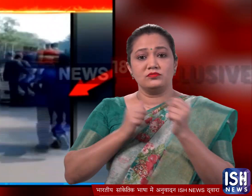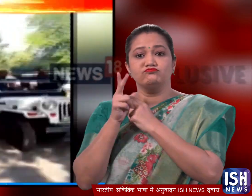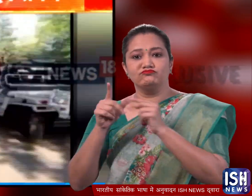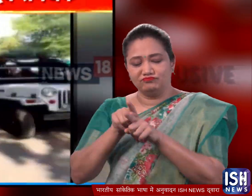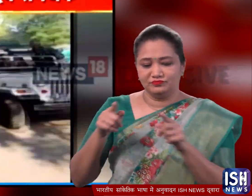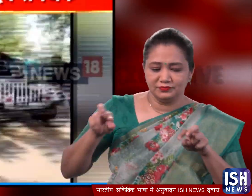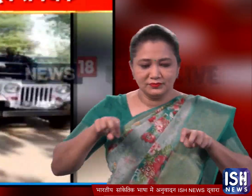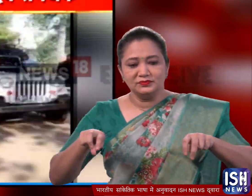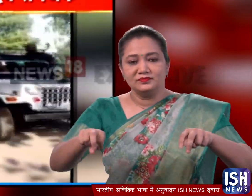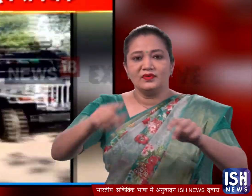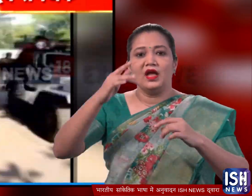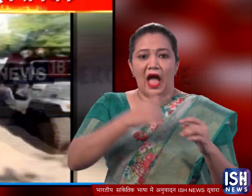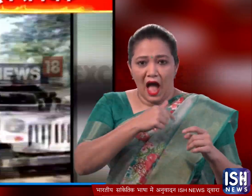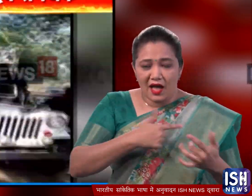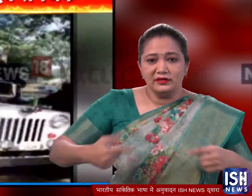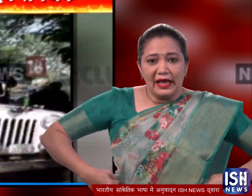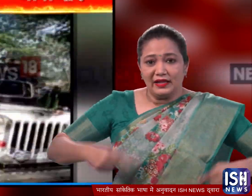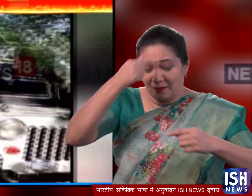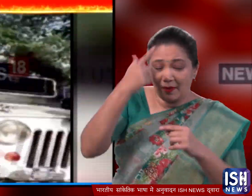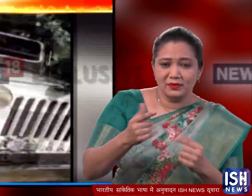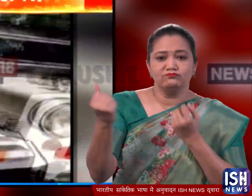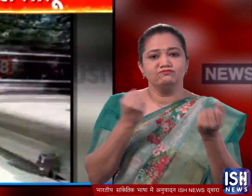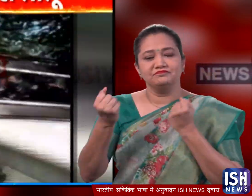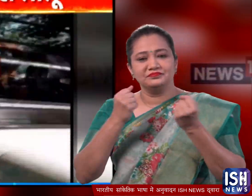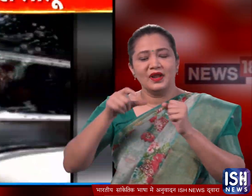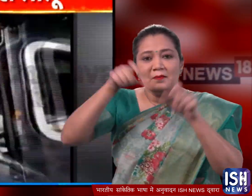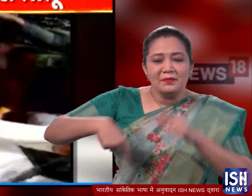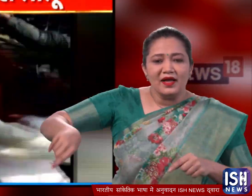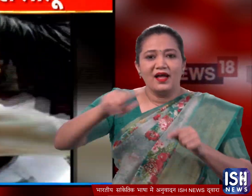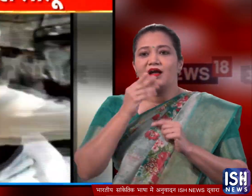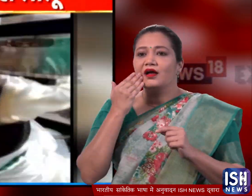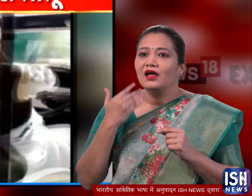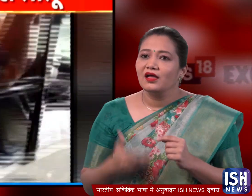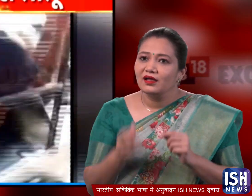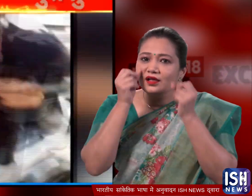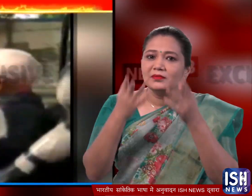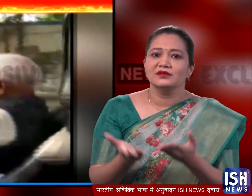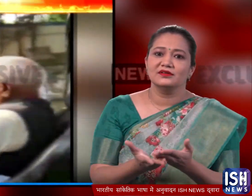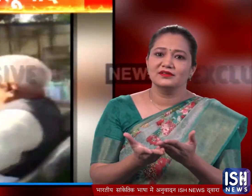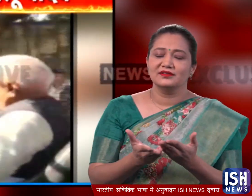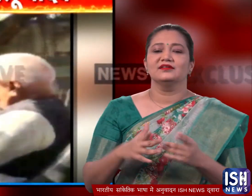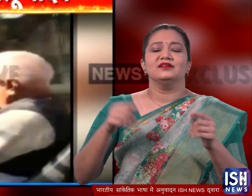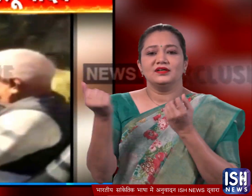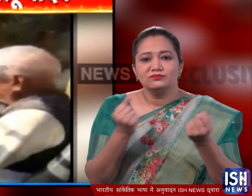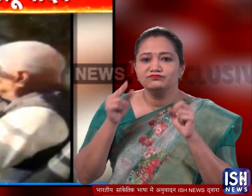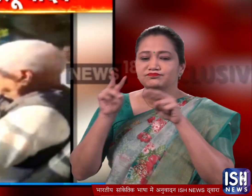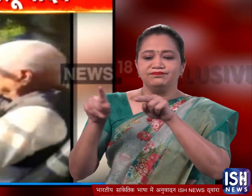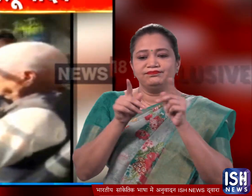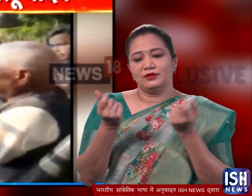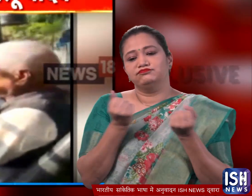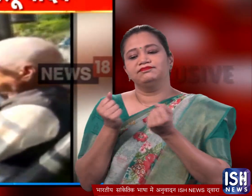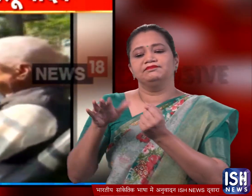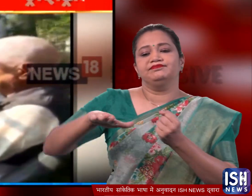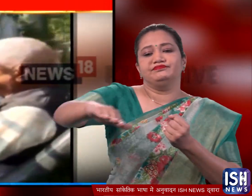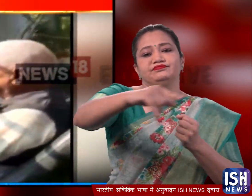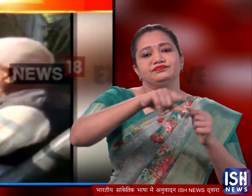लगे। दिल और किडनी के मरीज लालू प्रसाद को ड्राइविंग सीट पर बैठा देख सड़क से गुजरने वाले हैरान रह गए। गाड़ी से आसपास का एक चक्कर लगाने